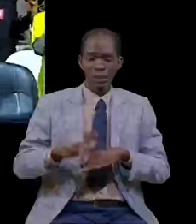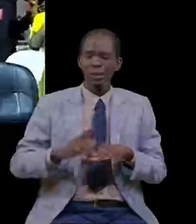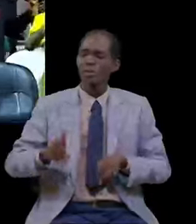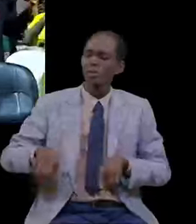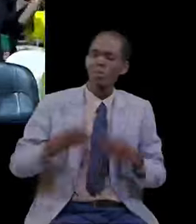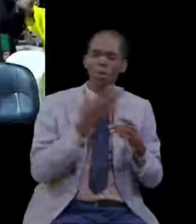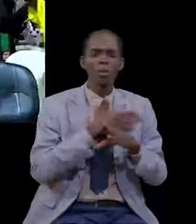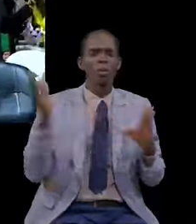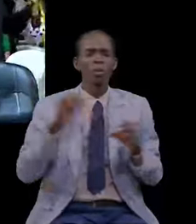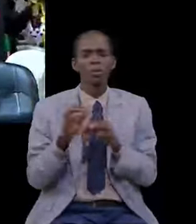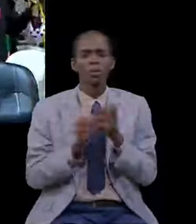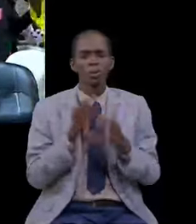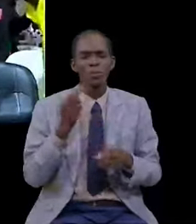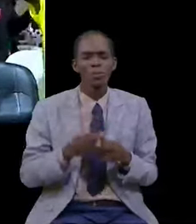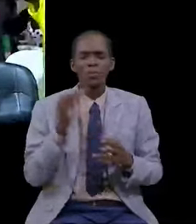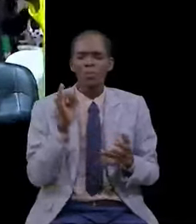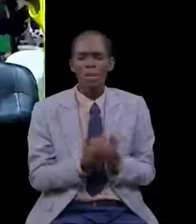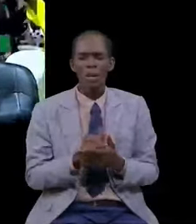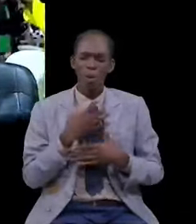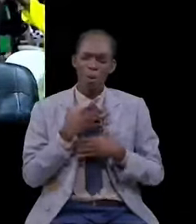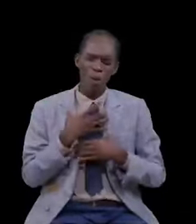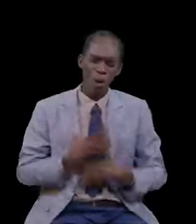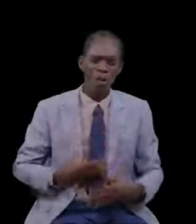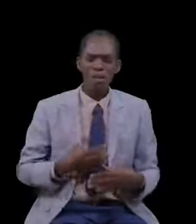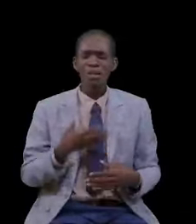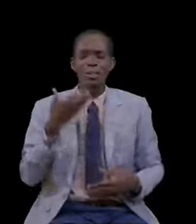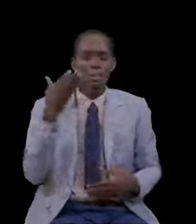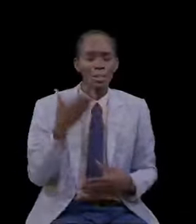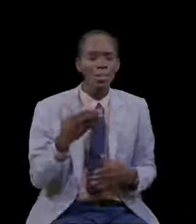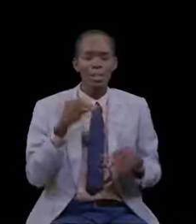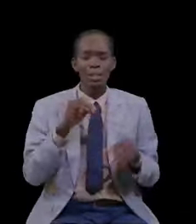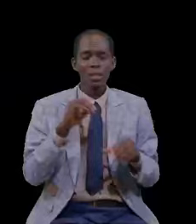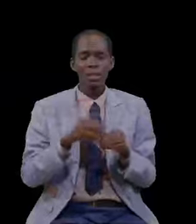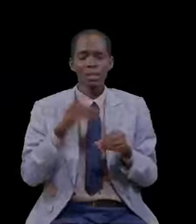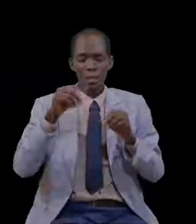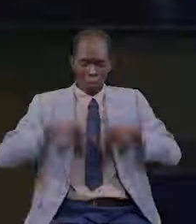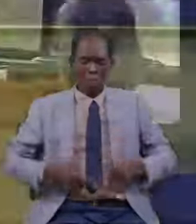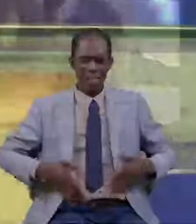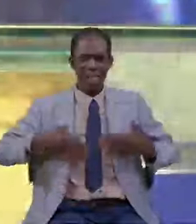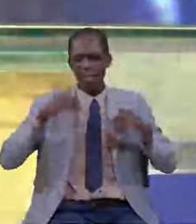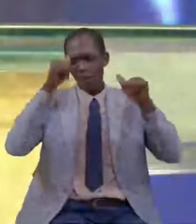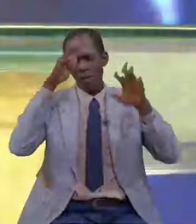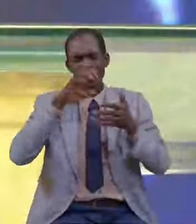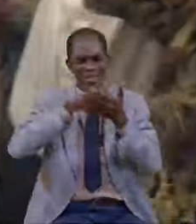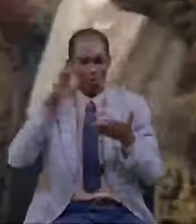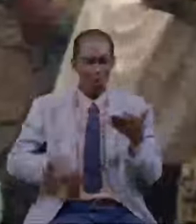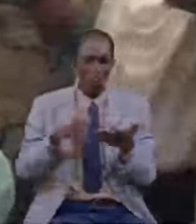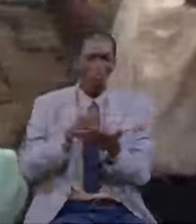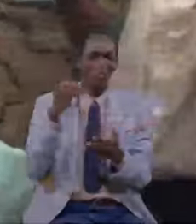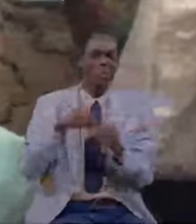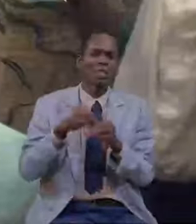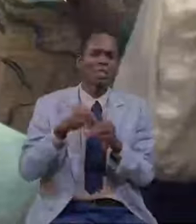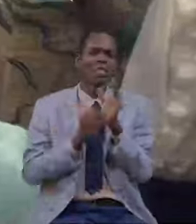Que la famine dans la vie là s'en aille, ôte la famine au nom